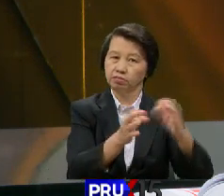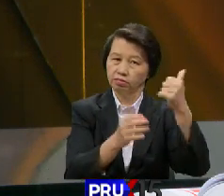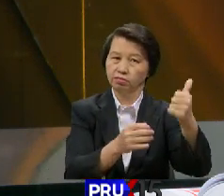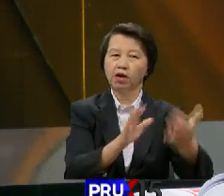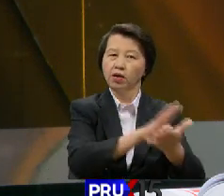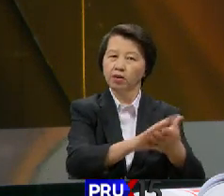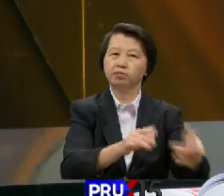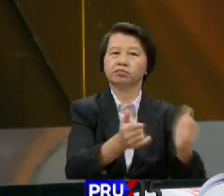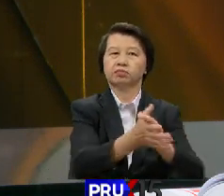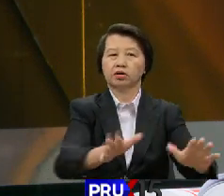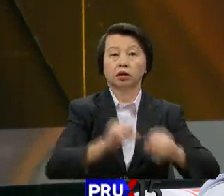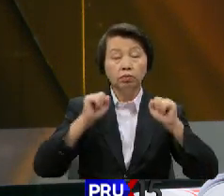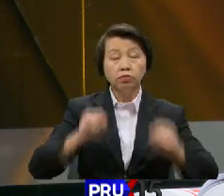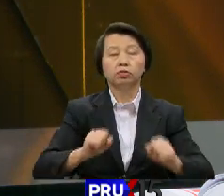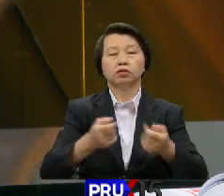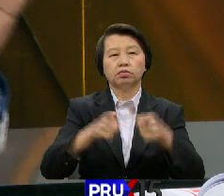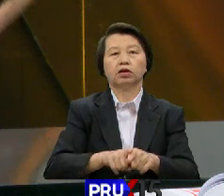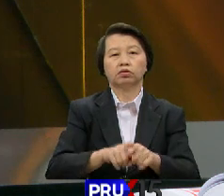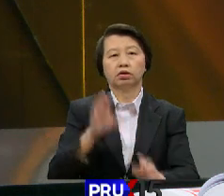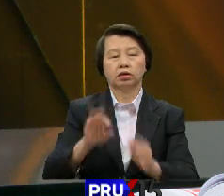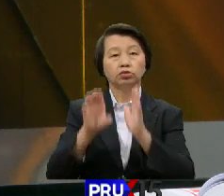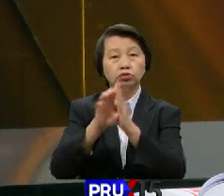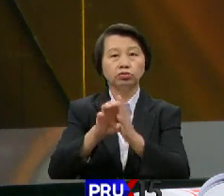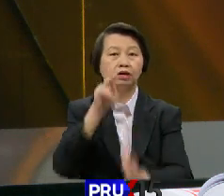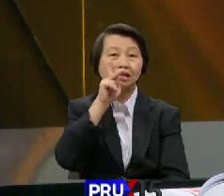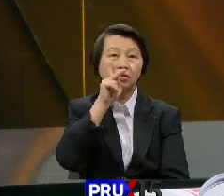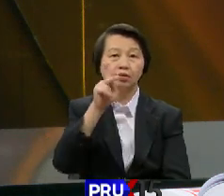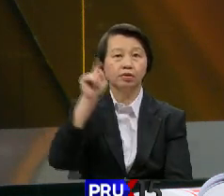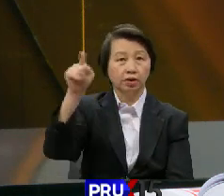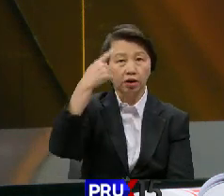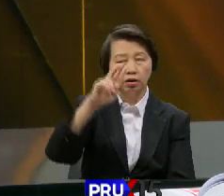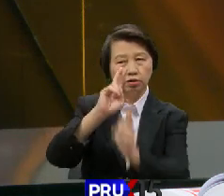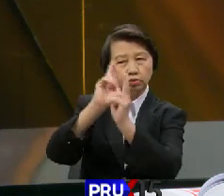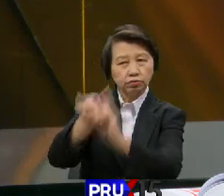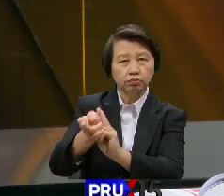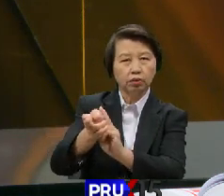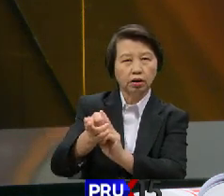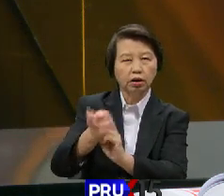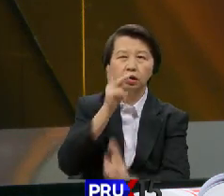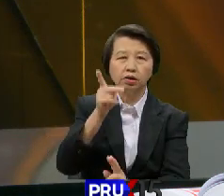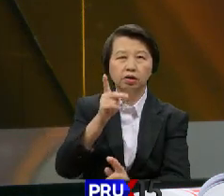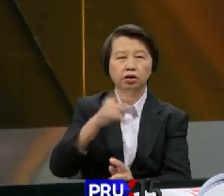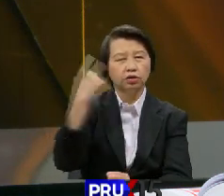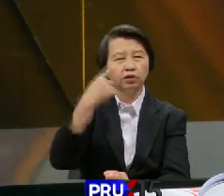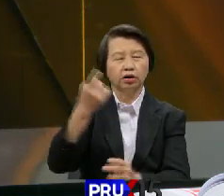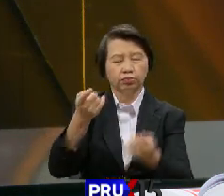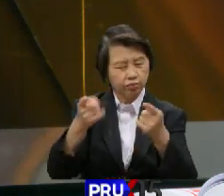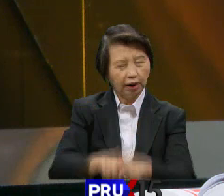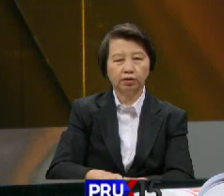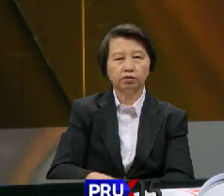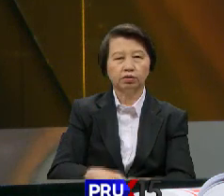ke semua itu boleh berlaku Tapi kalau kita lihat di kedai untuk berubah itu kerap berlaku